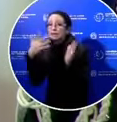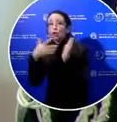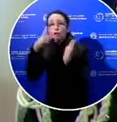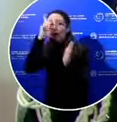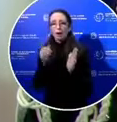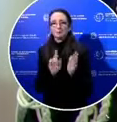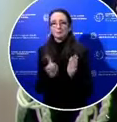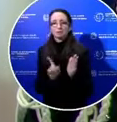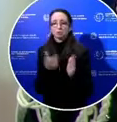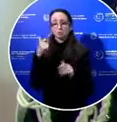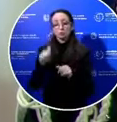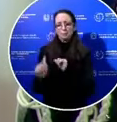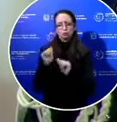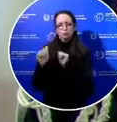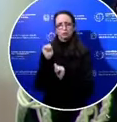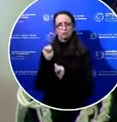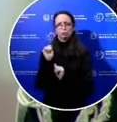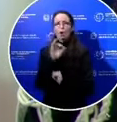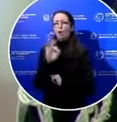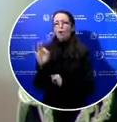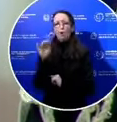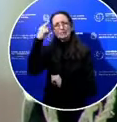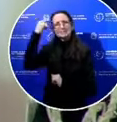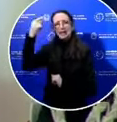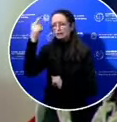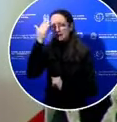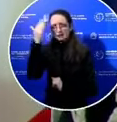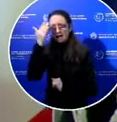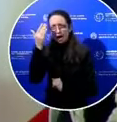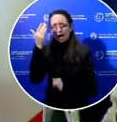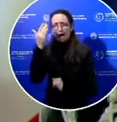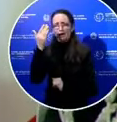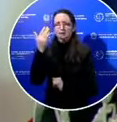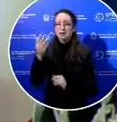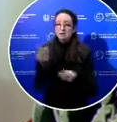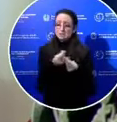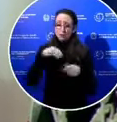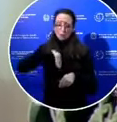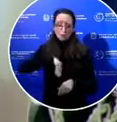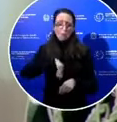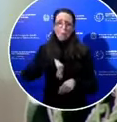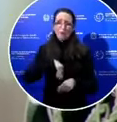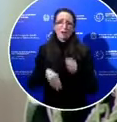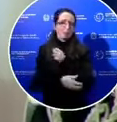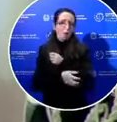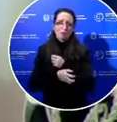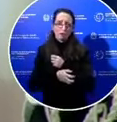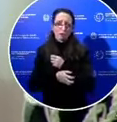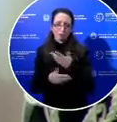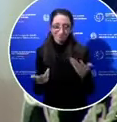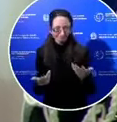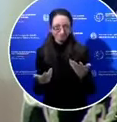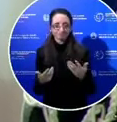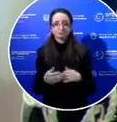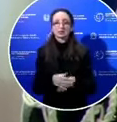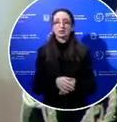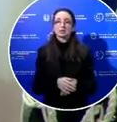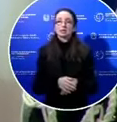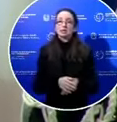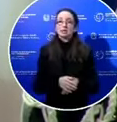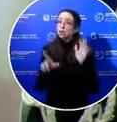da pregiudizi, da ideologie, da un provincialismo intellettuale, da una povertà spirituale. Sono fragili anche le